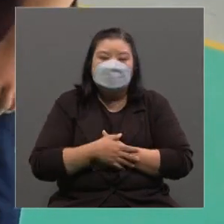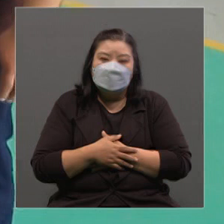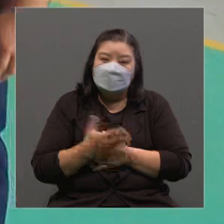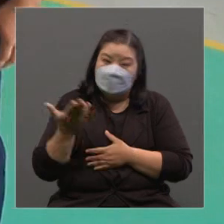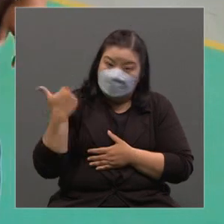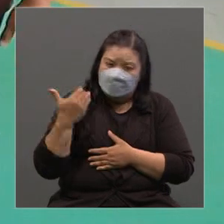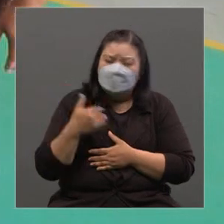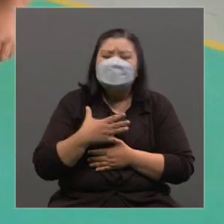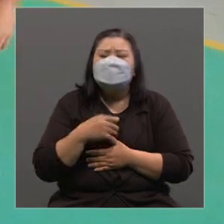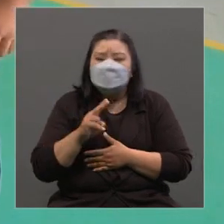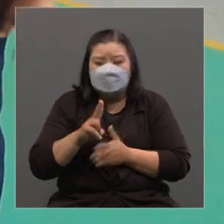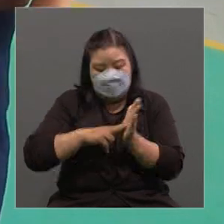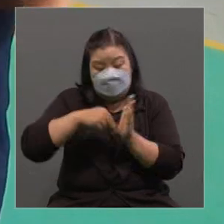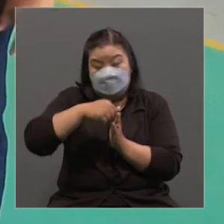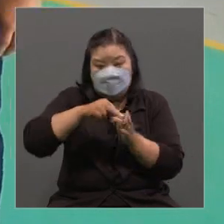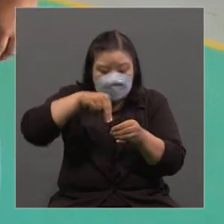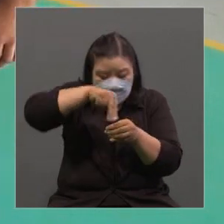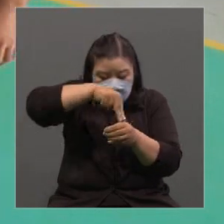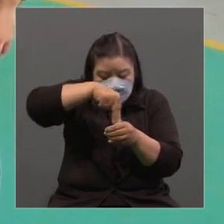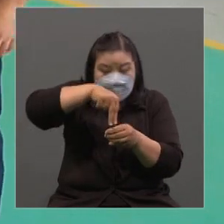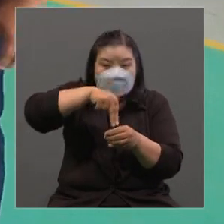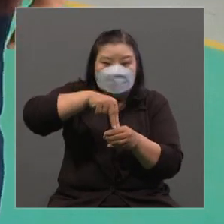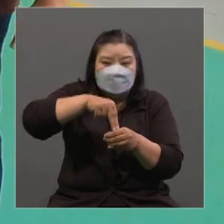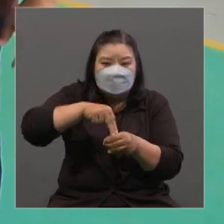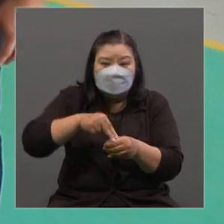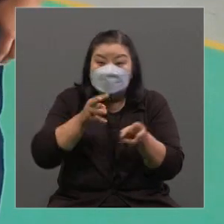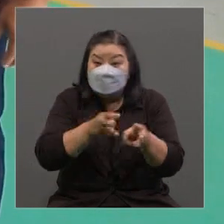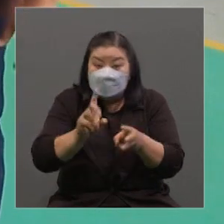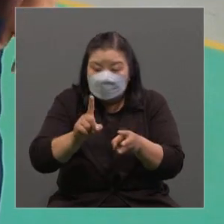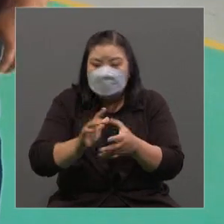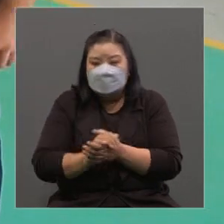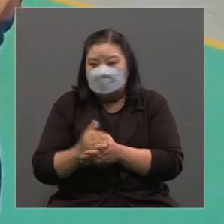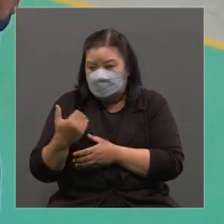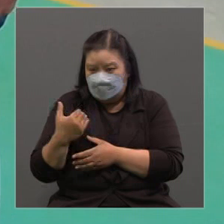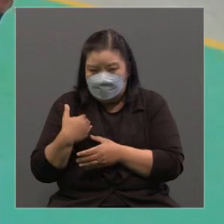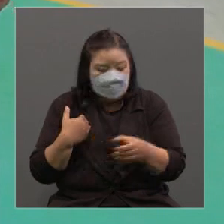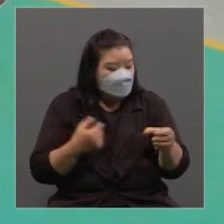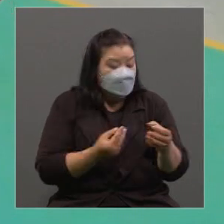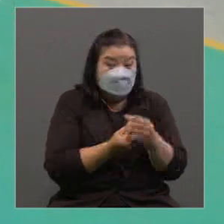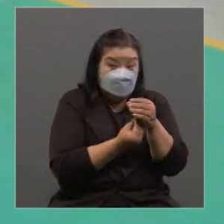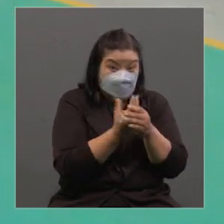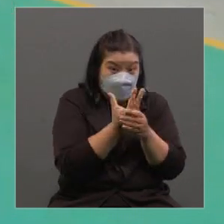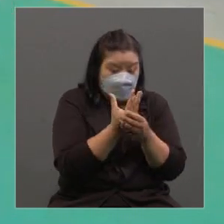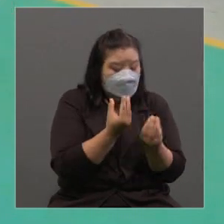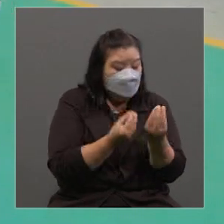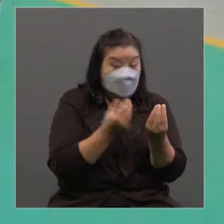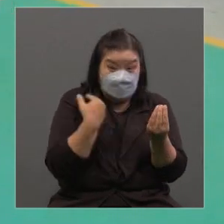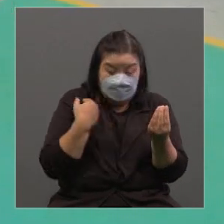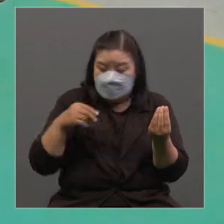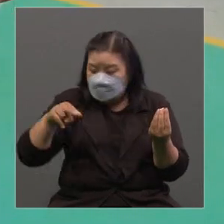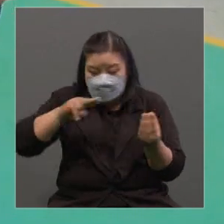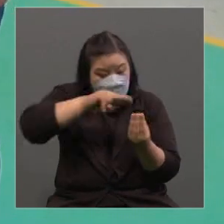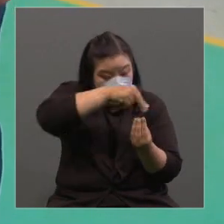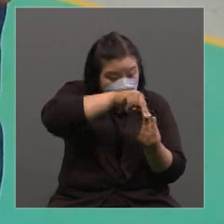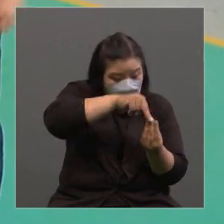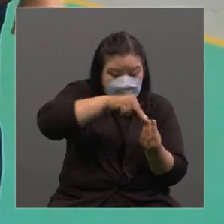ช้ภูกันในการผสมเกสรนะครับโดยมีวิธีอยู่ที่ว่าเขาจะใช้ภูกันจุ่มที่เกสรตัวผู้แล้วก็มาป้ายที่เกสรตัวเมียนะครับแล้วก็ปัญหา